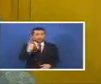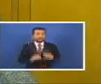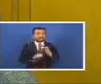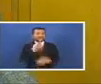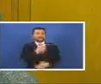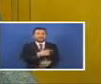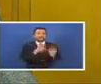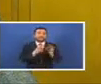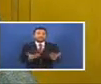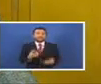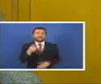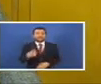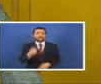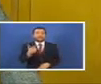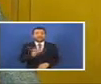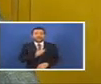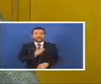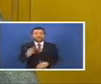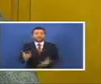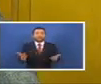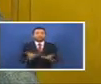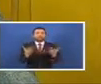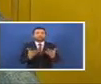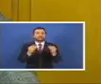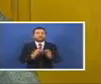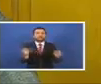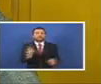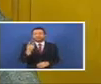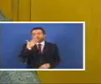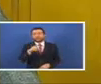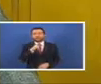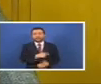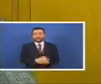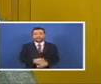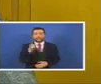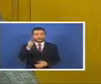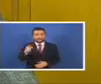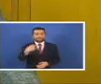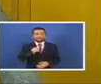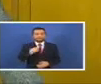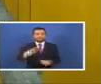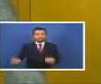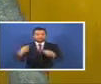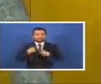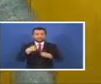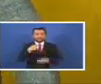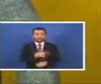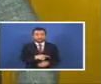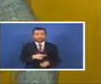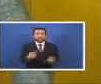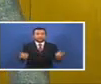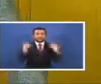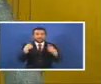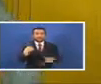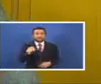gelecek. Yani yasanın istisna tuttuğu hiçbir şey yok. Sizin bize verdiğiniz